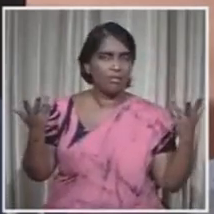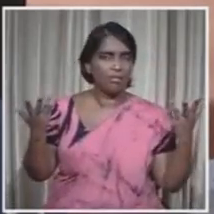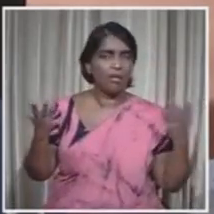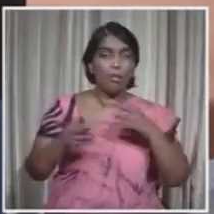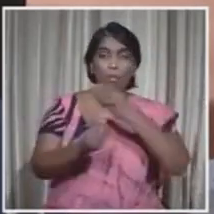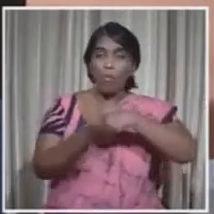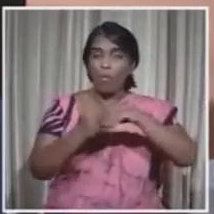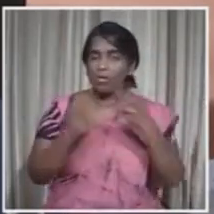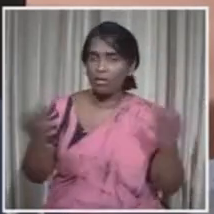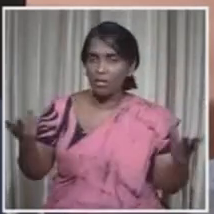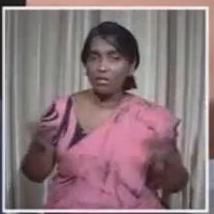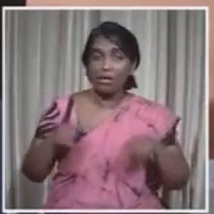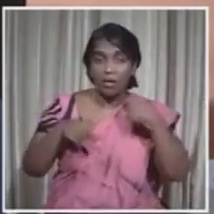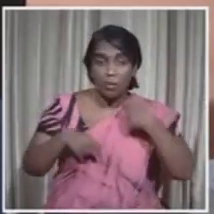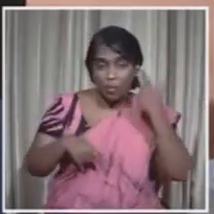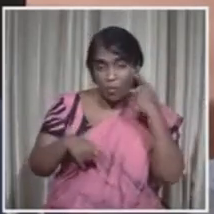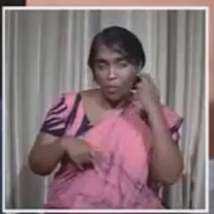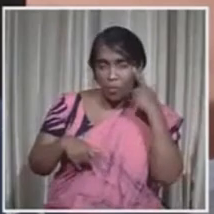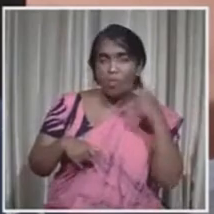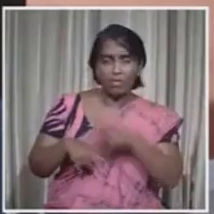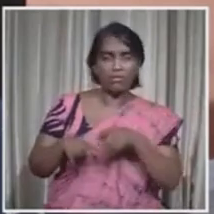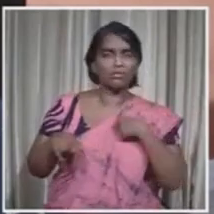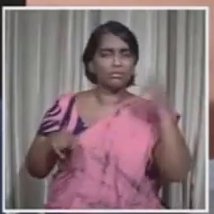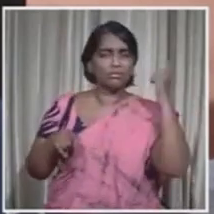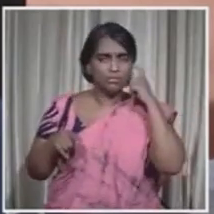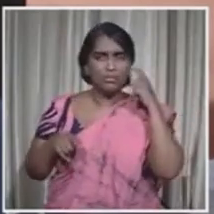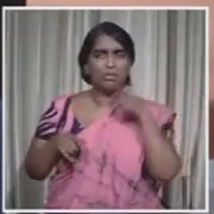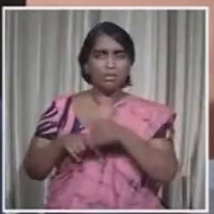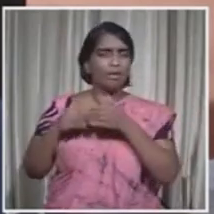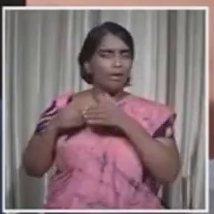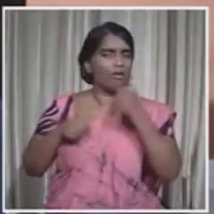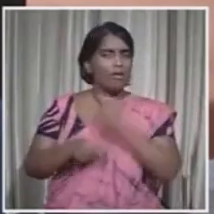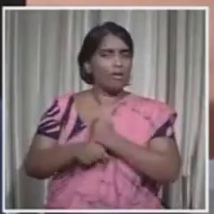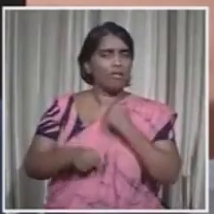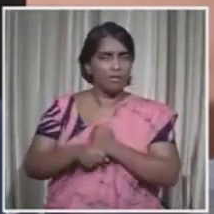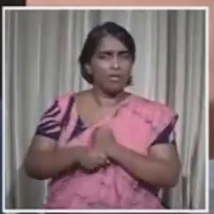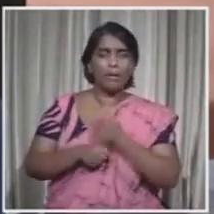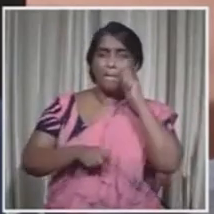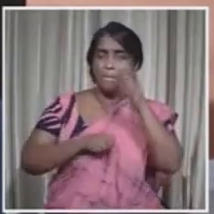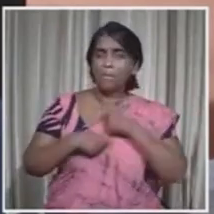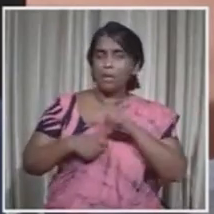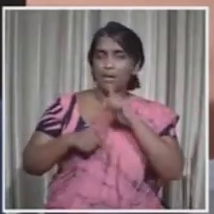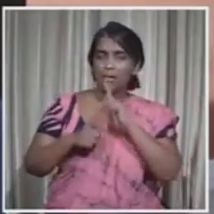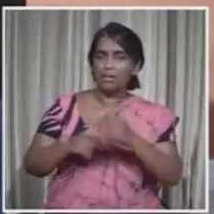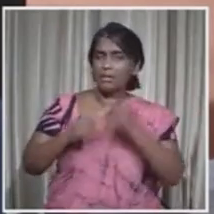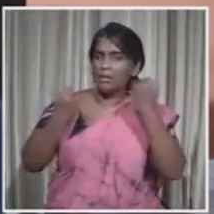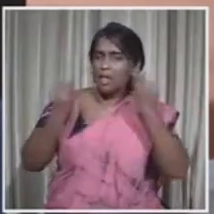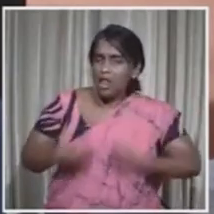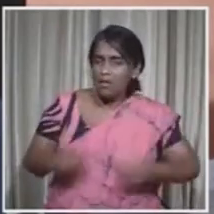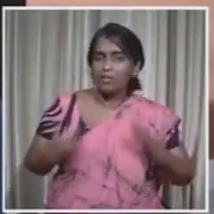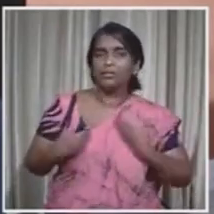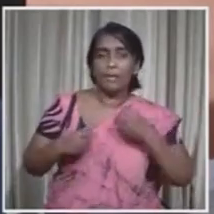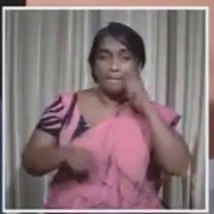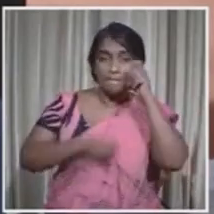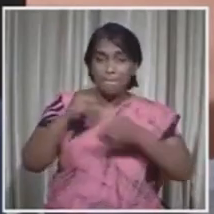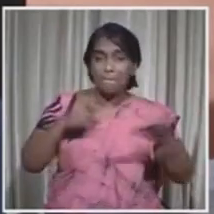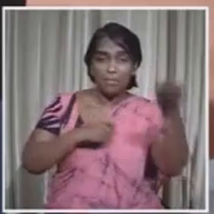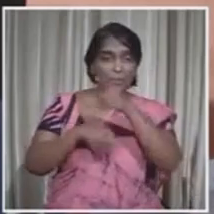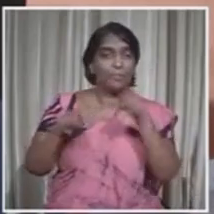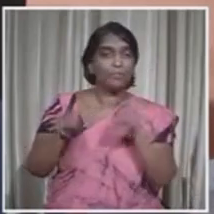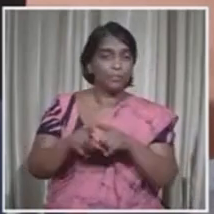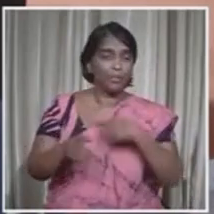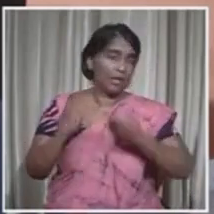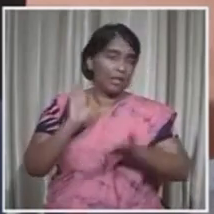නැති වෙයි. කියලා දැනදන මෙච්චර ආණ්ඩුව ජනතාව ඉස්සර අසමත් වෙයි. ජනතාව තරහ